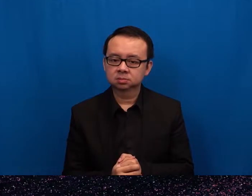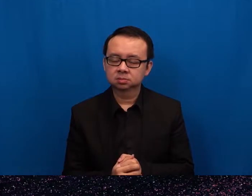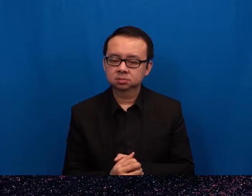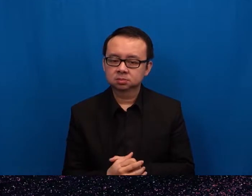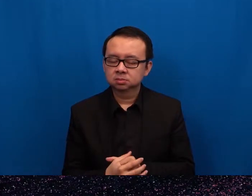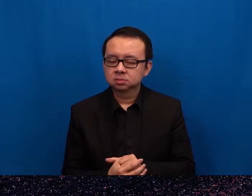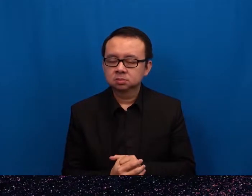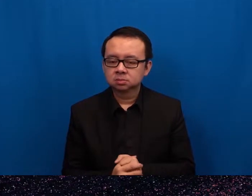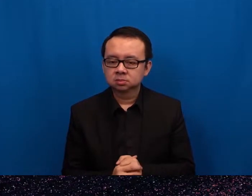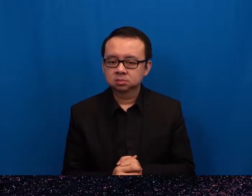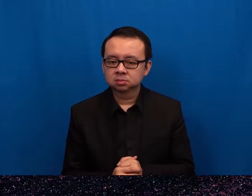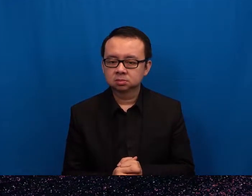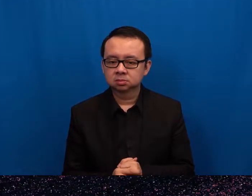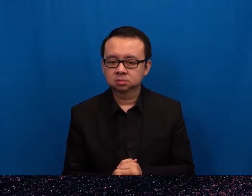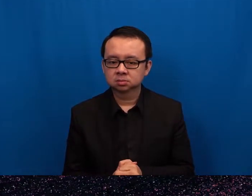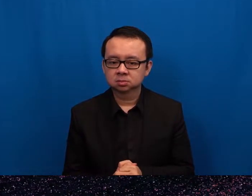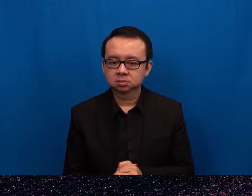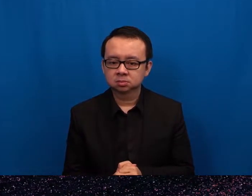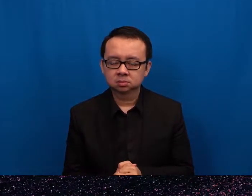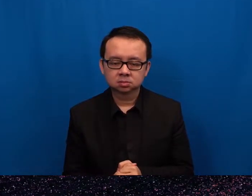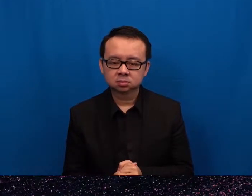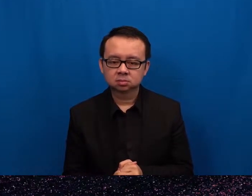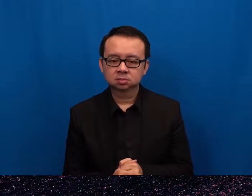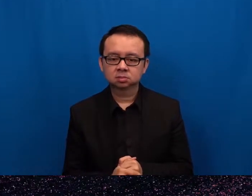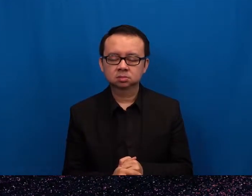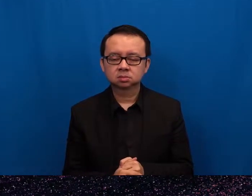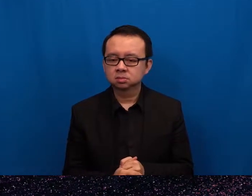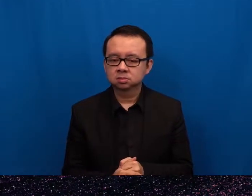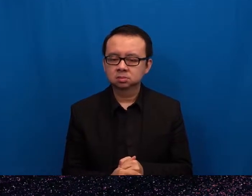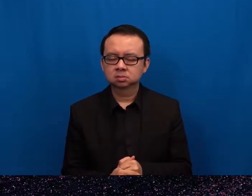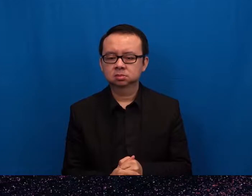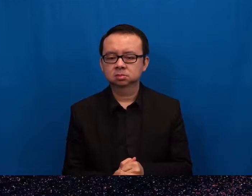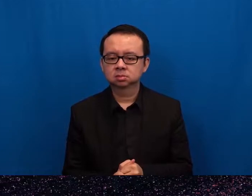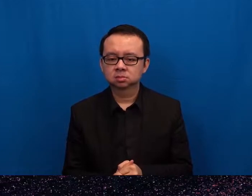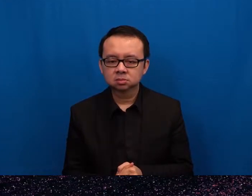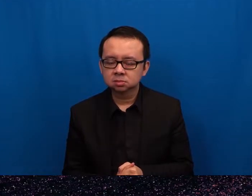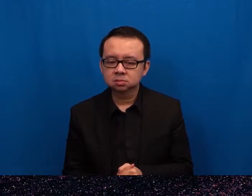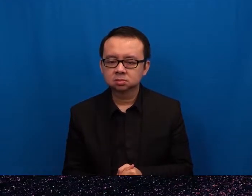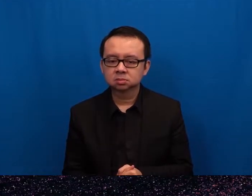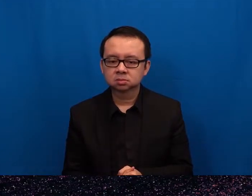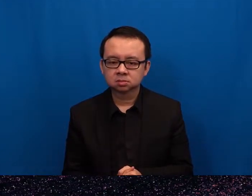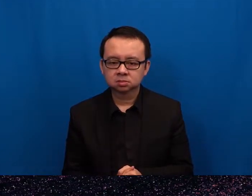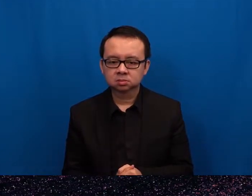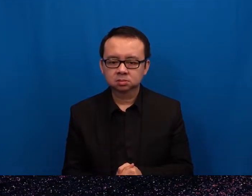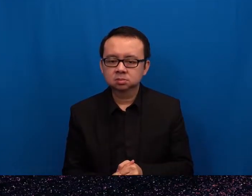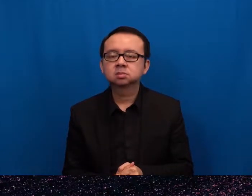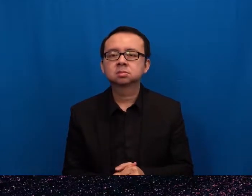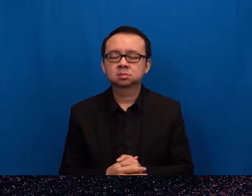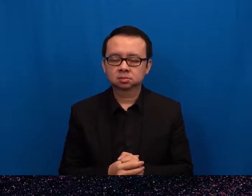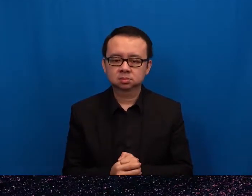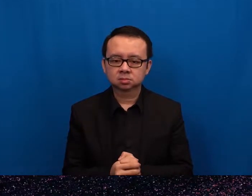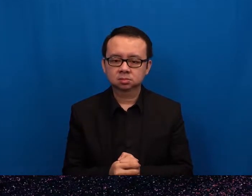of the past. Adalah perkara masa lalu. Justru bukannya Anda harus semakin diurapi hai orang Indonesia karena orang Indonesia masih kesetrum.